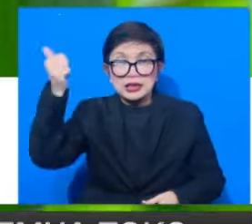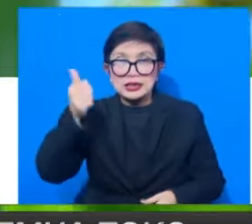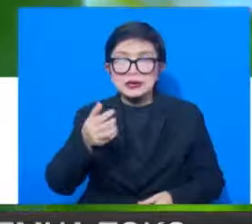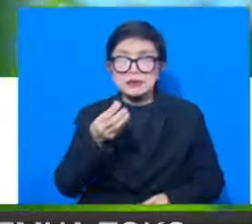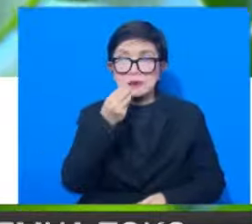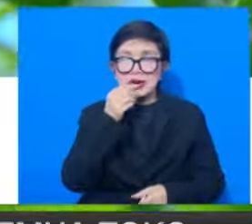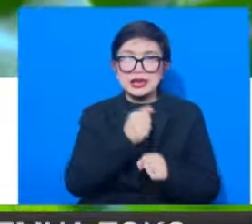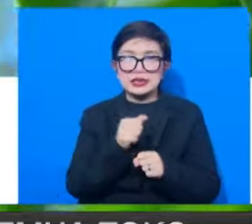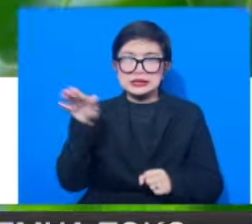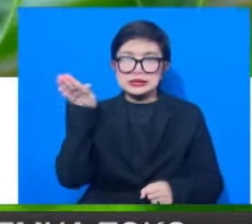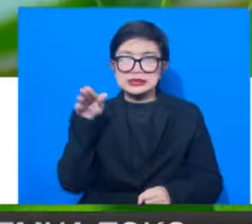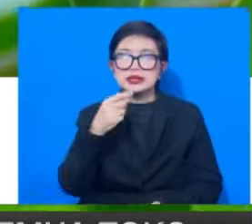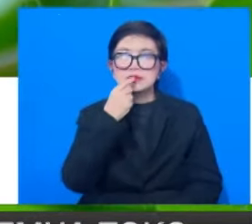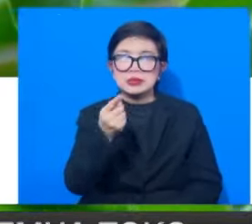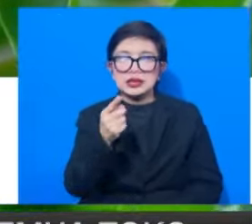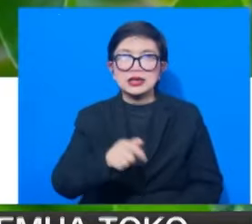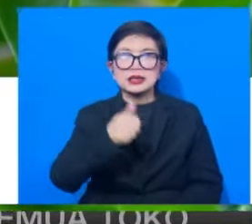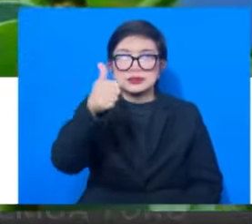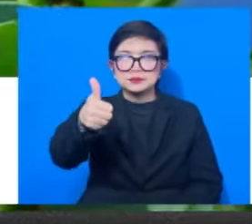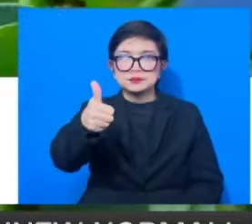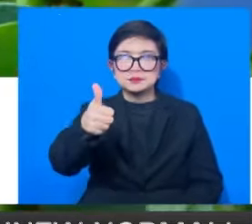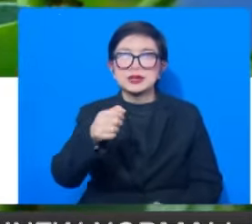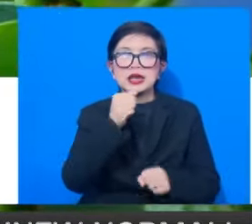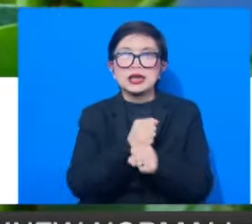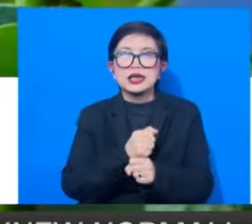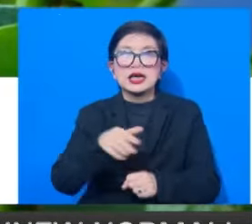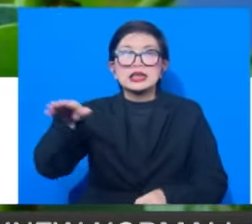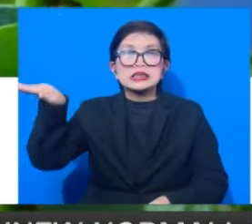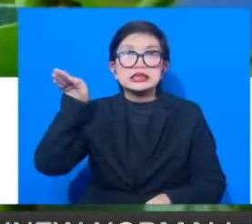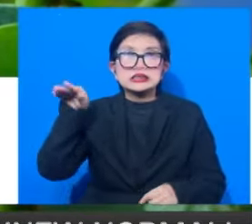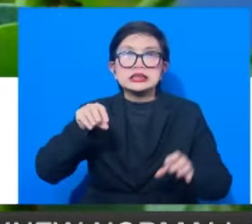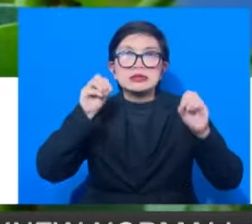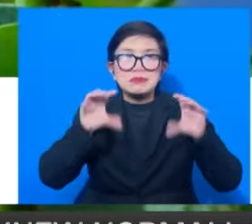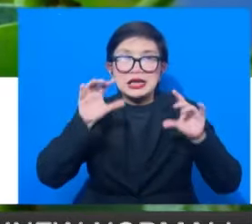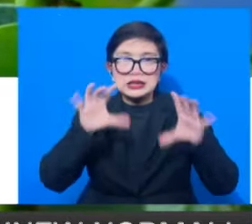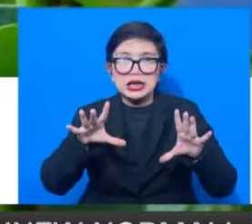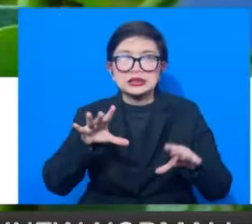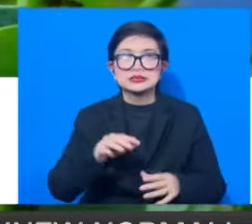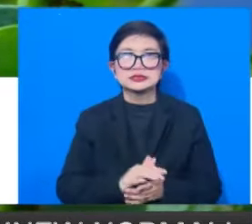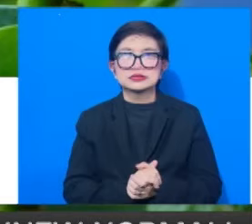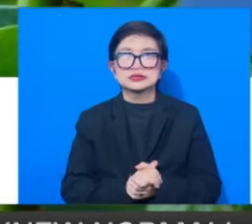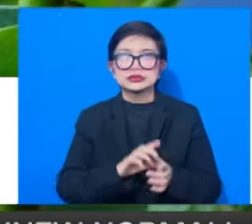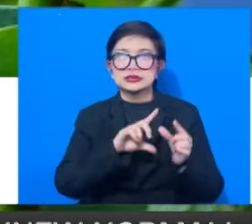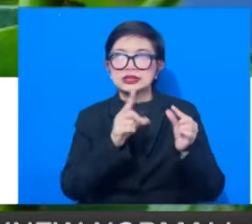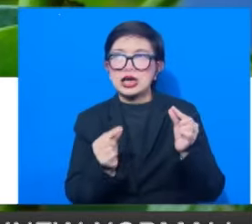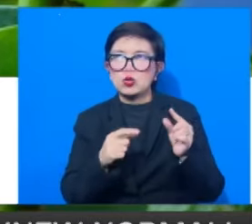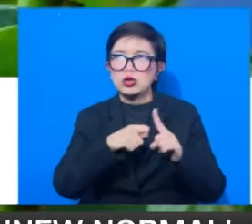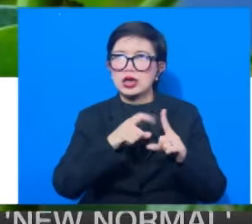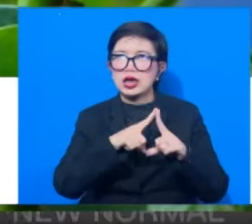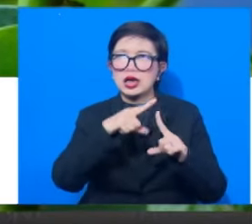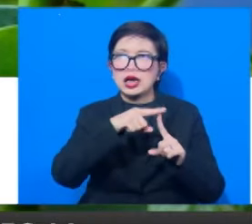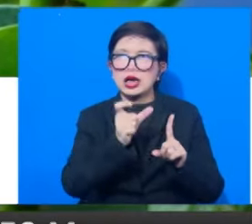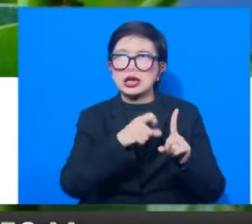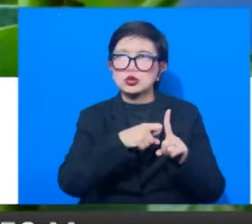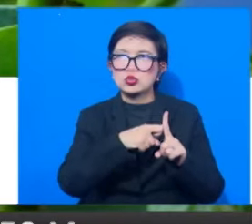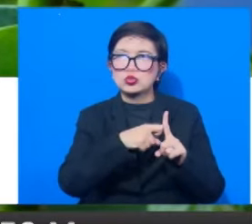kerap disebut sebagai superfood karena memang banyak kandungan gizi yang terkandung dalam tumbuhan ini. Daun katuk dan daun kelor memiliki kandungan